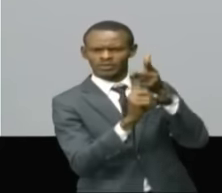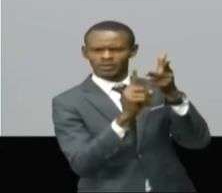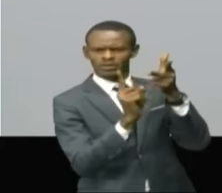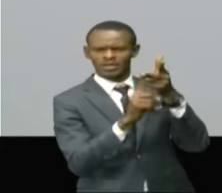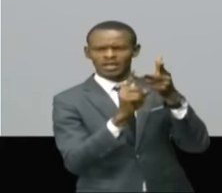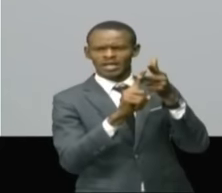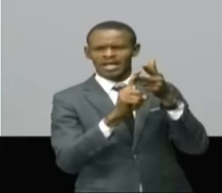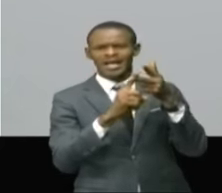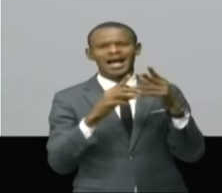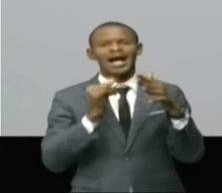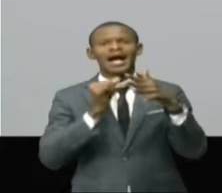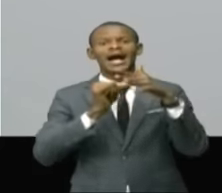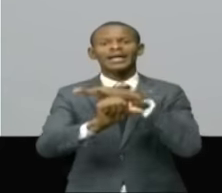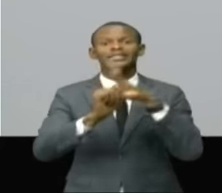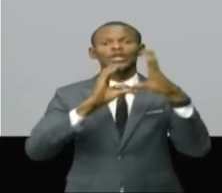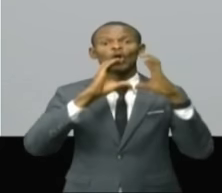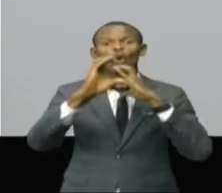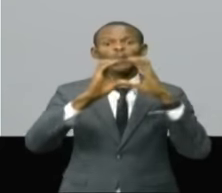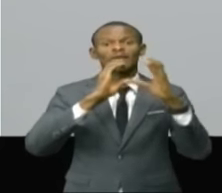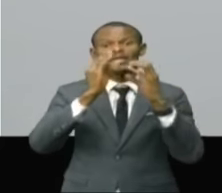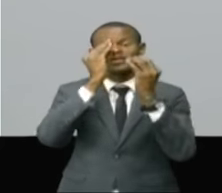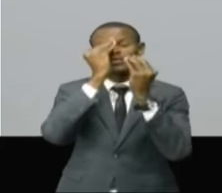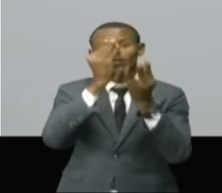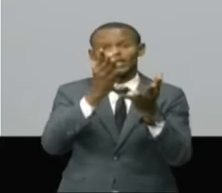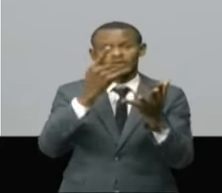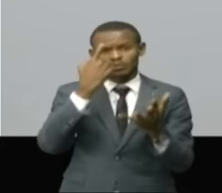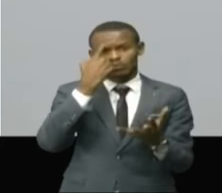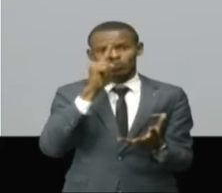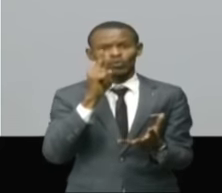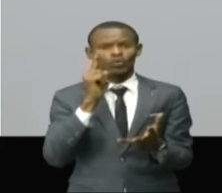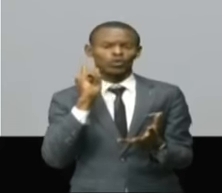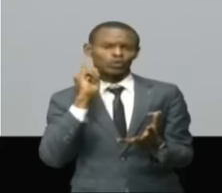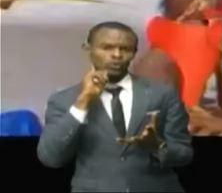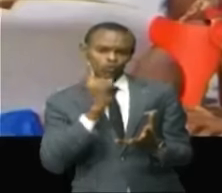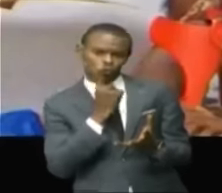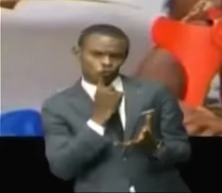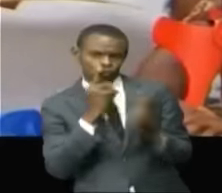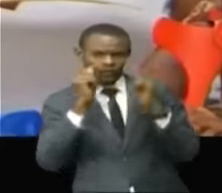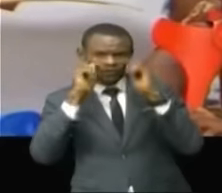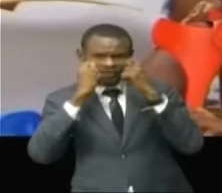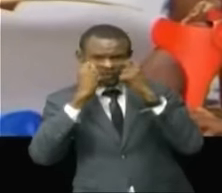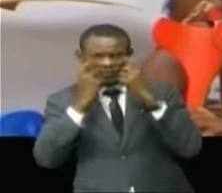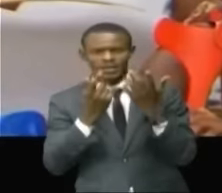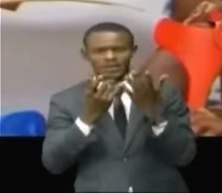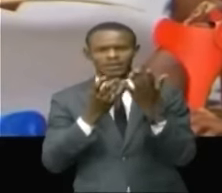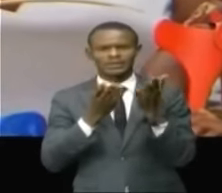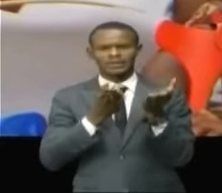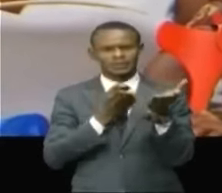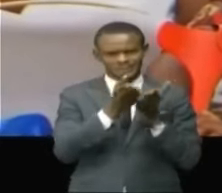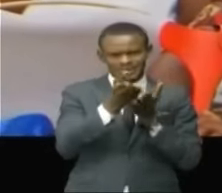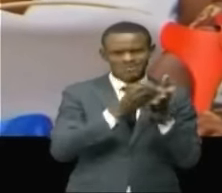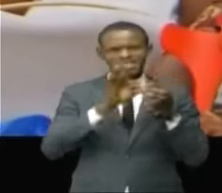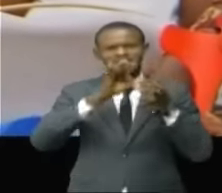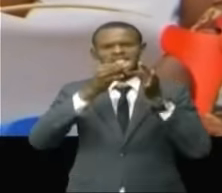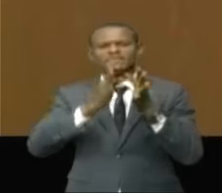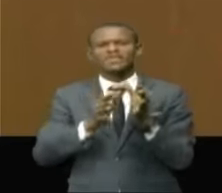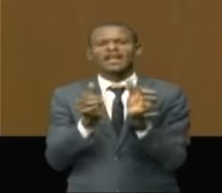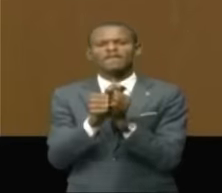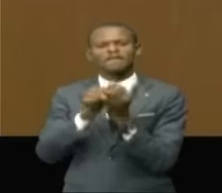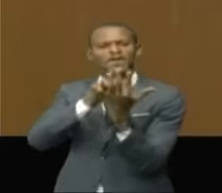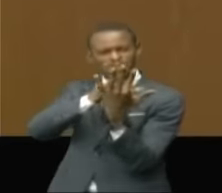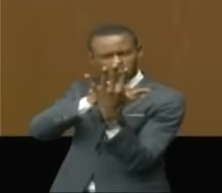communication pour les personnes aveugles et sourdes à travers le service d'interprétation en langue des